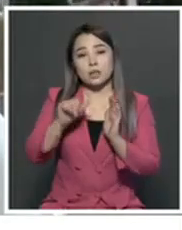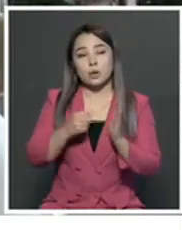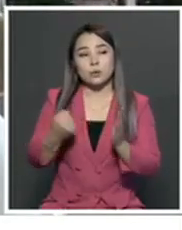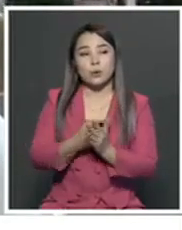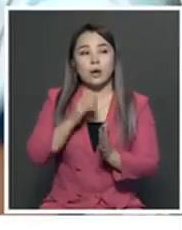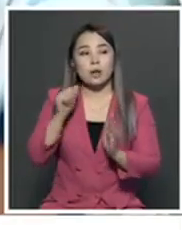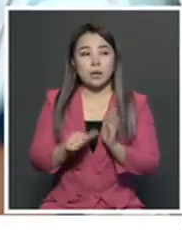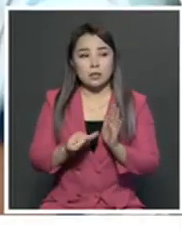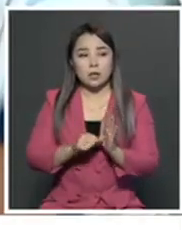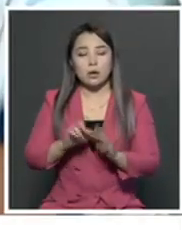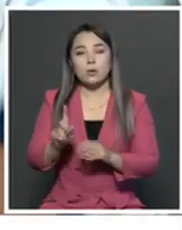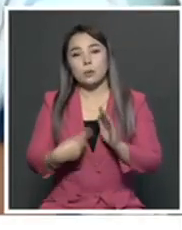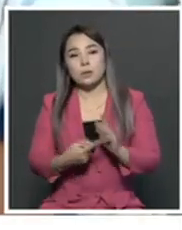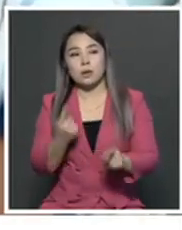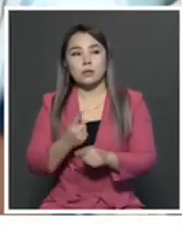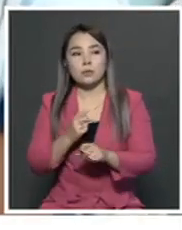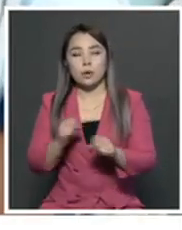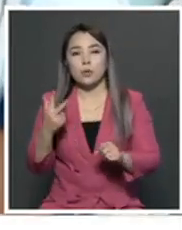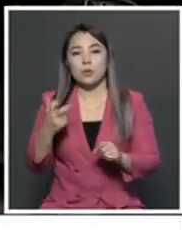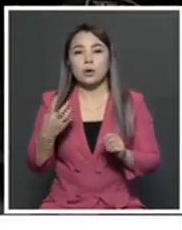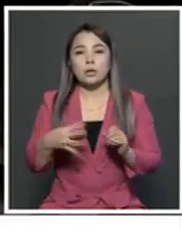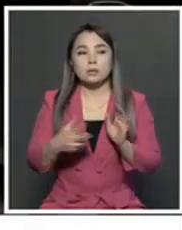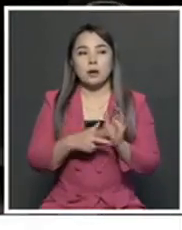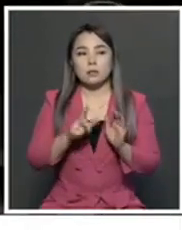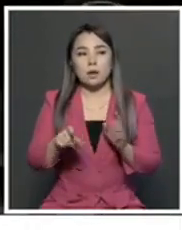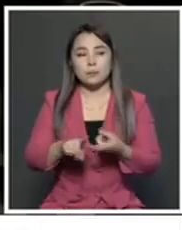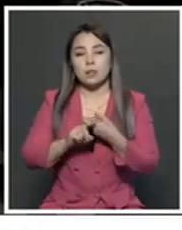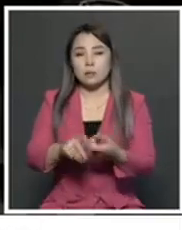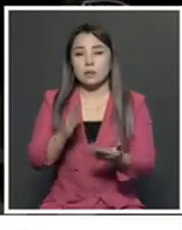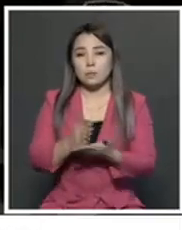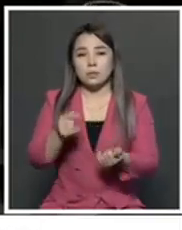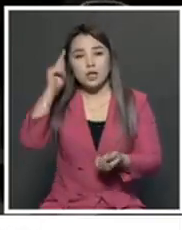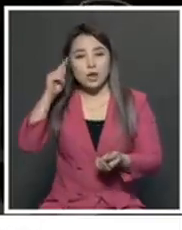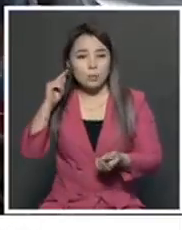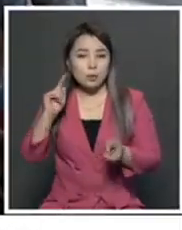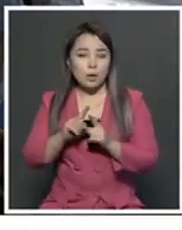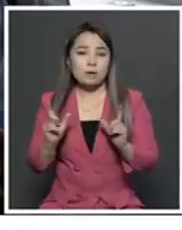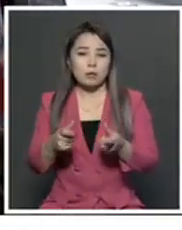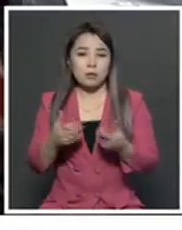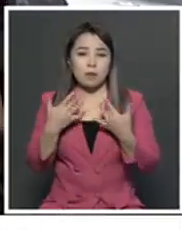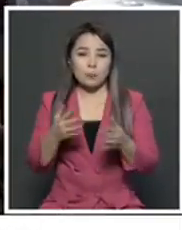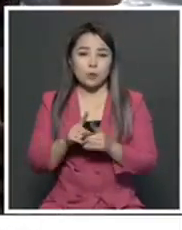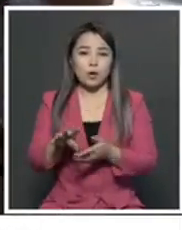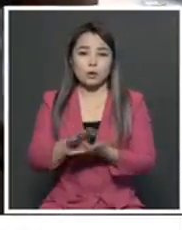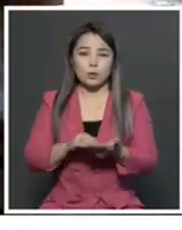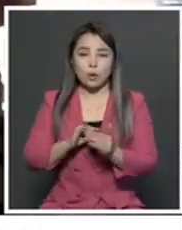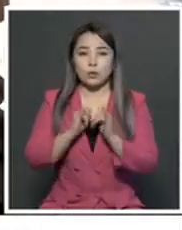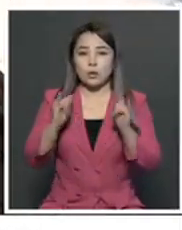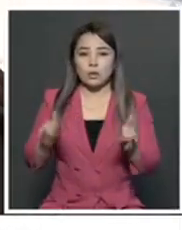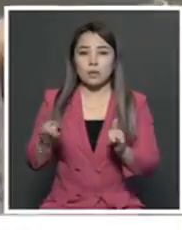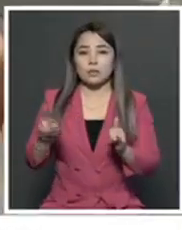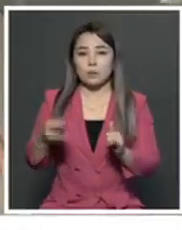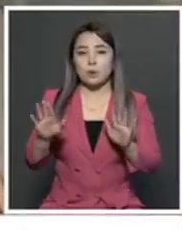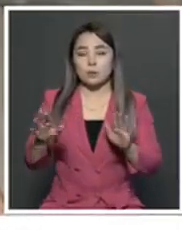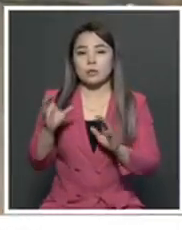үйден шығуға болмайды. Мұнда жұқпалы дертке 348 мыңдай адам шалдыққан. Сонымен қатар Әзербайжан билігі де карантин талаптарын күшейтпек. Желтоқсанның 14-нен тұрғындарға